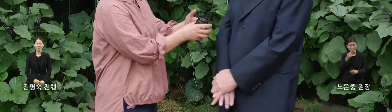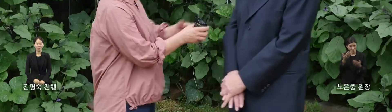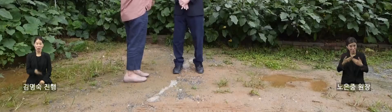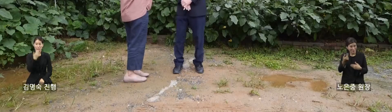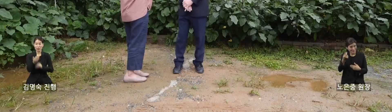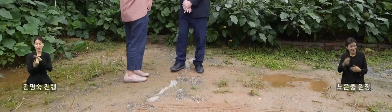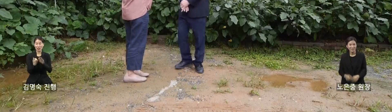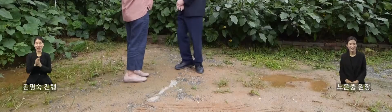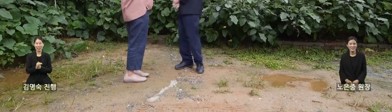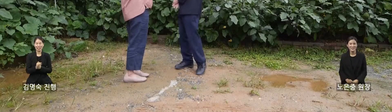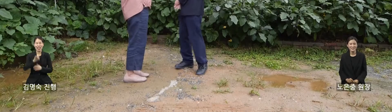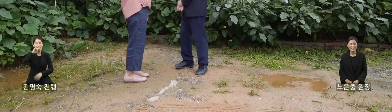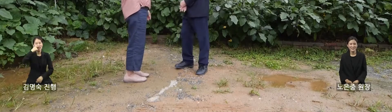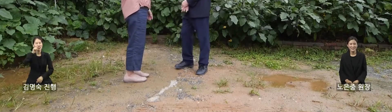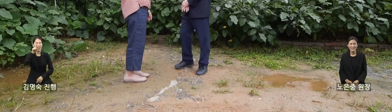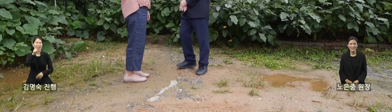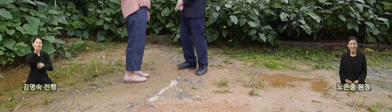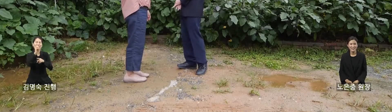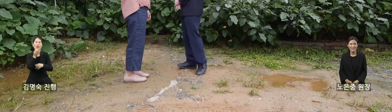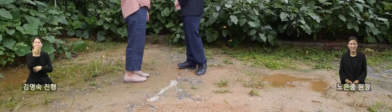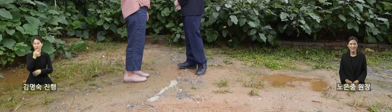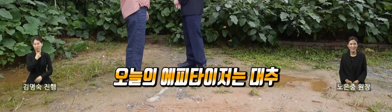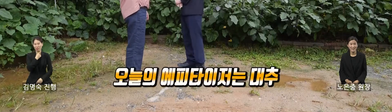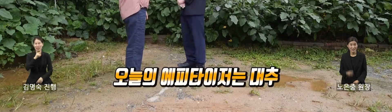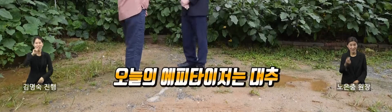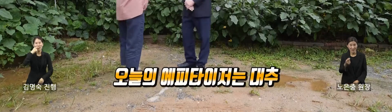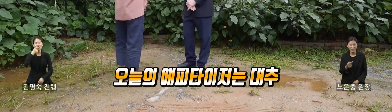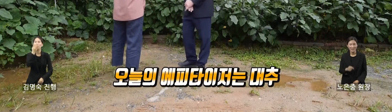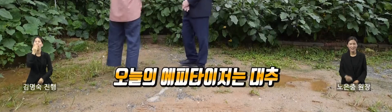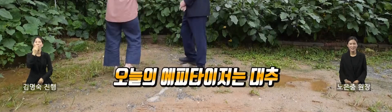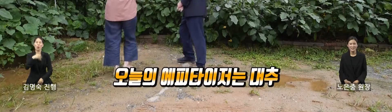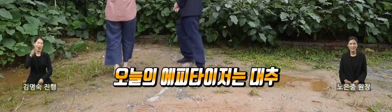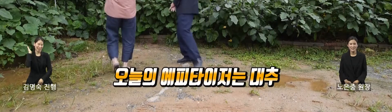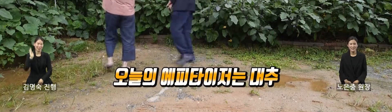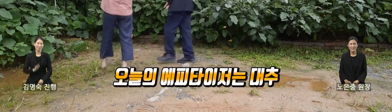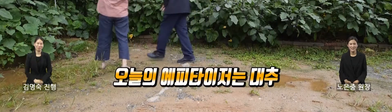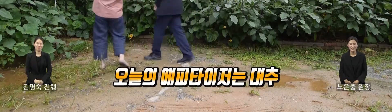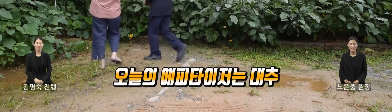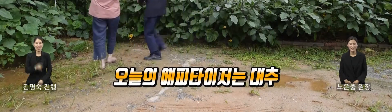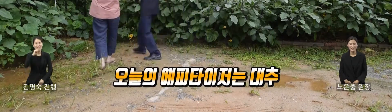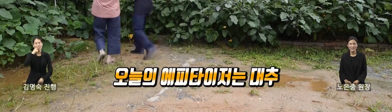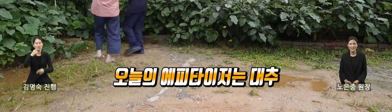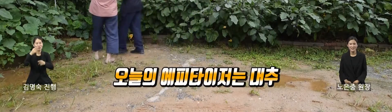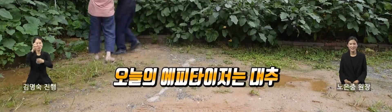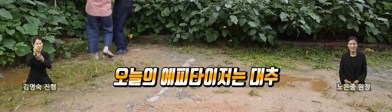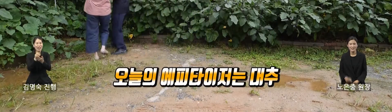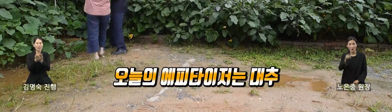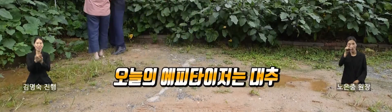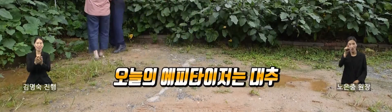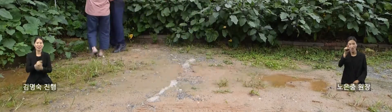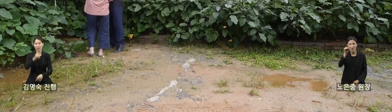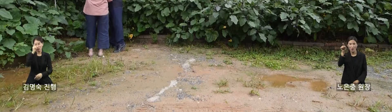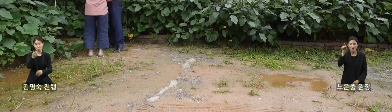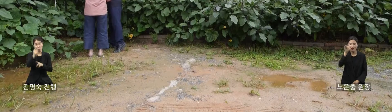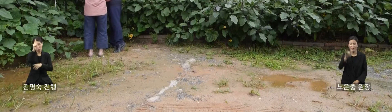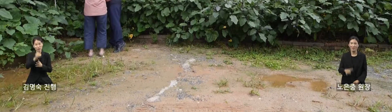에피타이저로 우리 배추나 하나 따먹고 가야겠네요. 그러실까요? 배추 따먹고 갈게요. 대추 좀 따서. 여기 있네. 여기 있어요. 예.